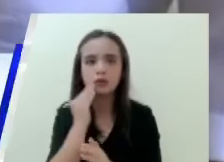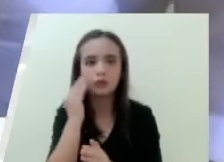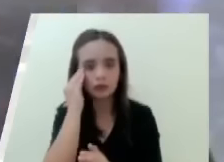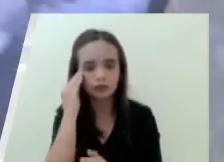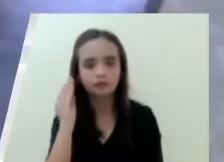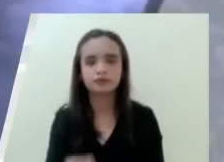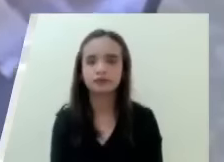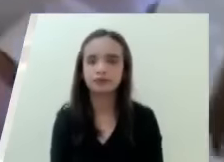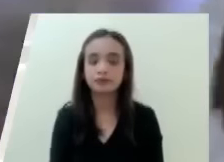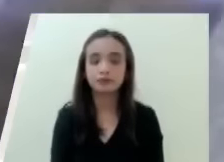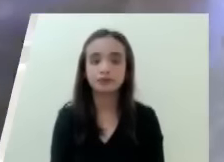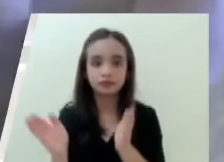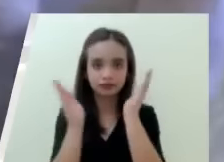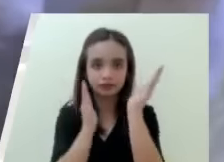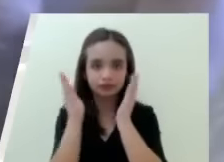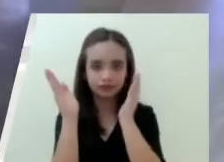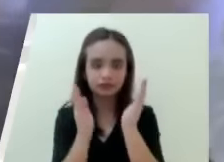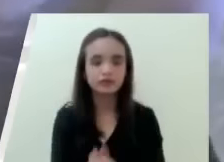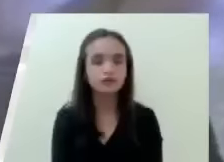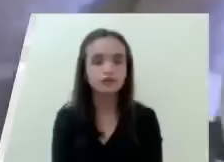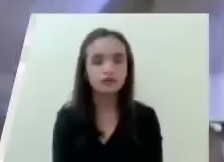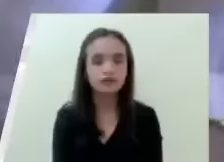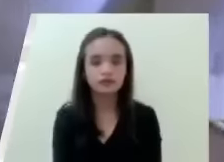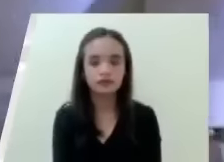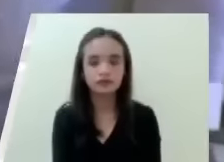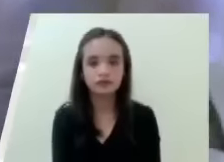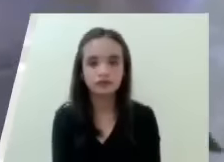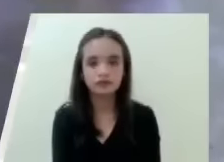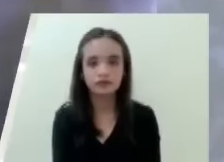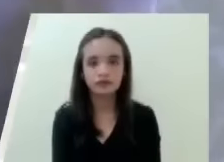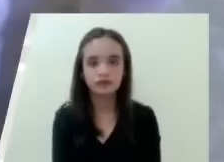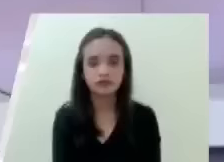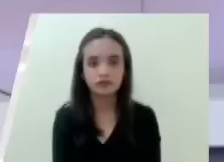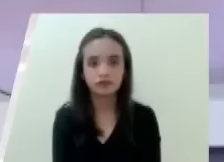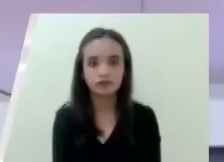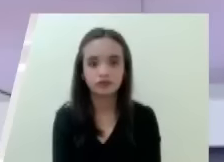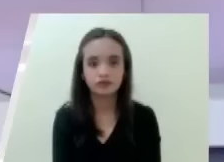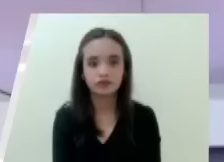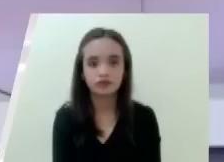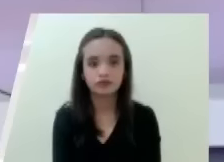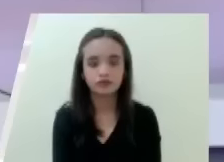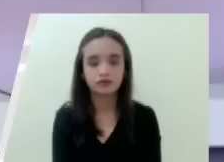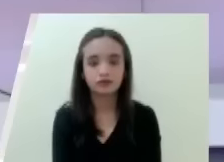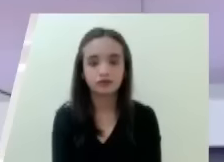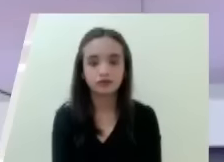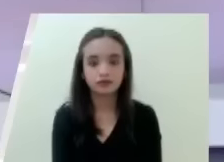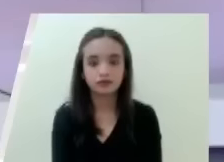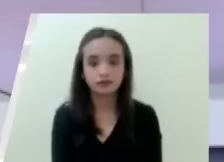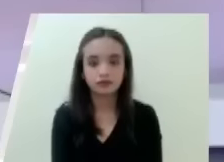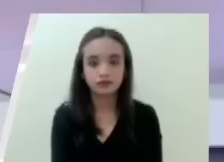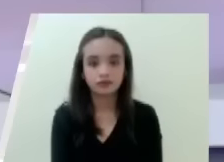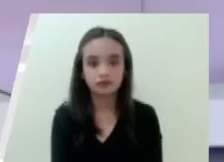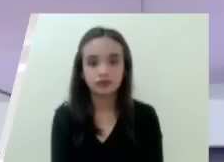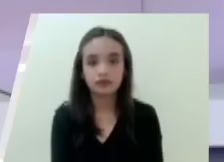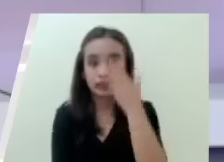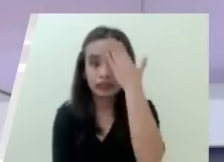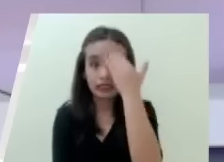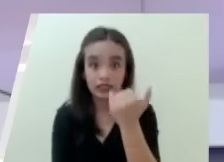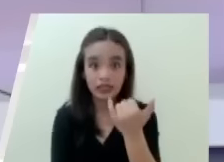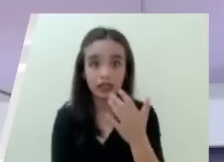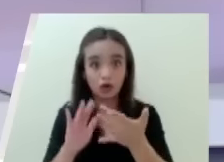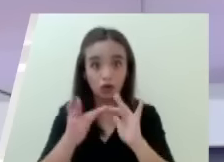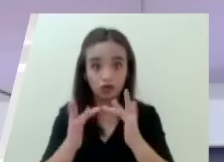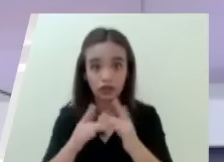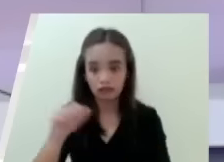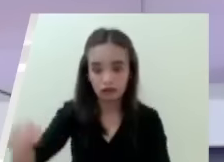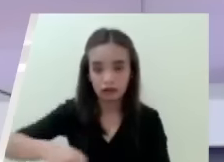GMA Integrated News, Ivan Mayrina nakatutok, 24 oras. Dahil sa paraffle online, sinalakay ang